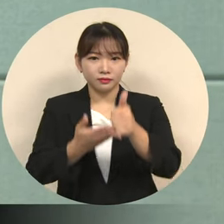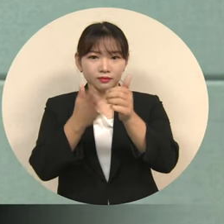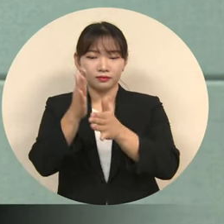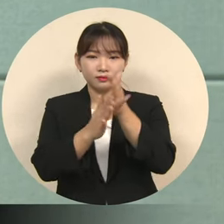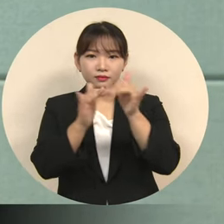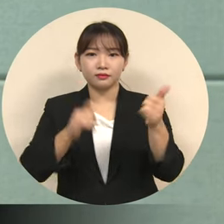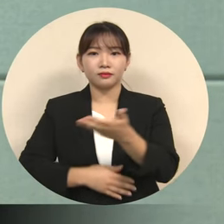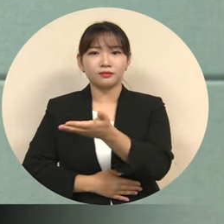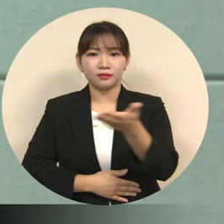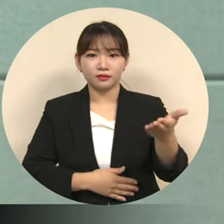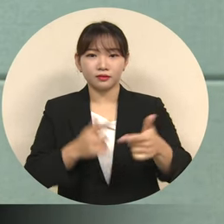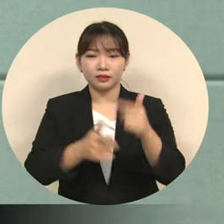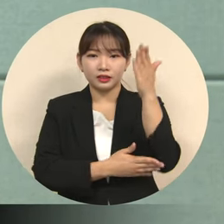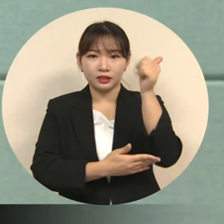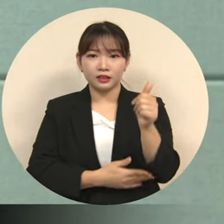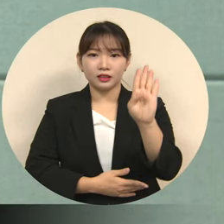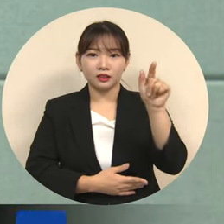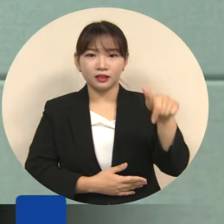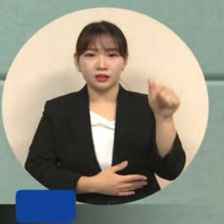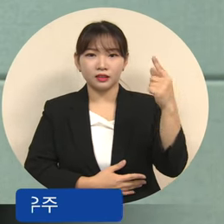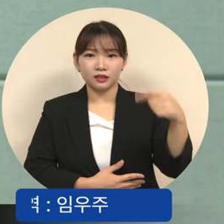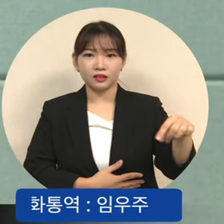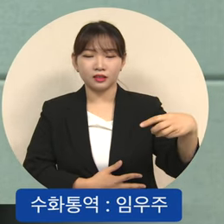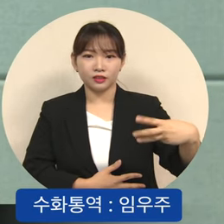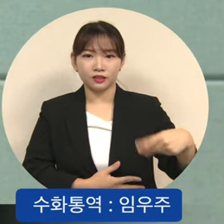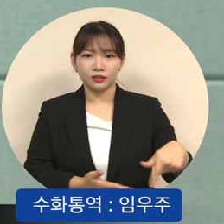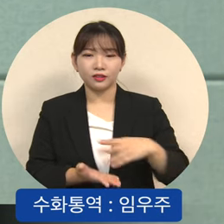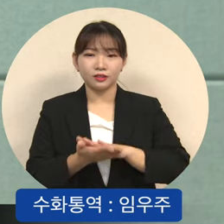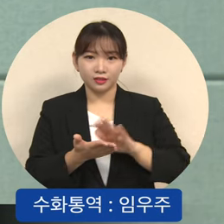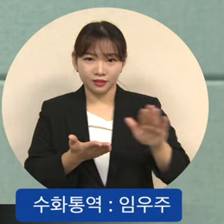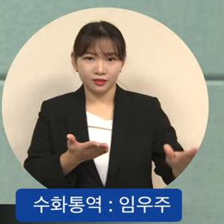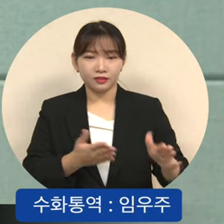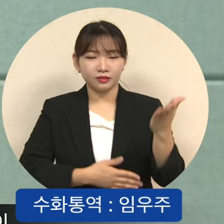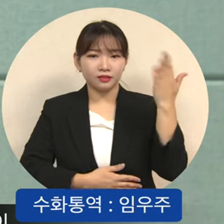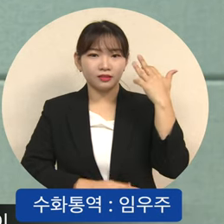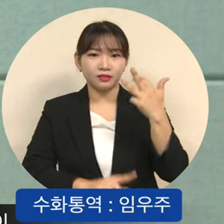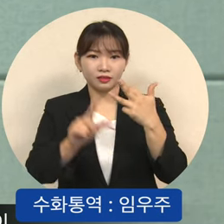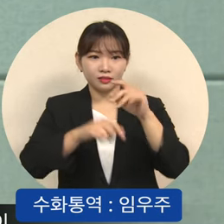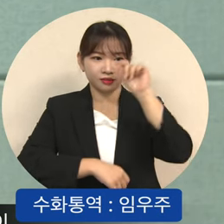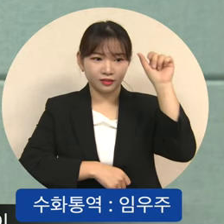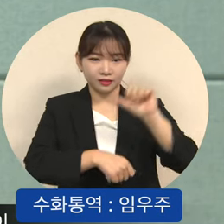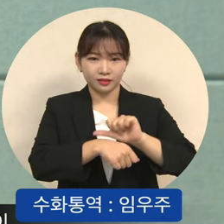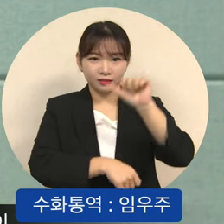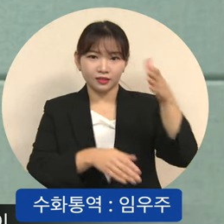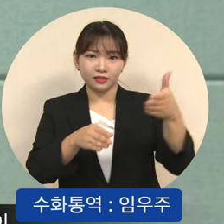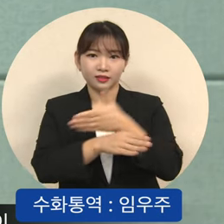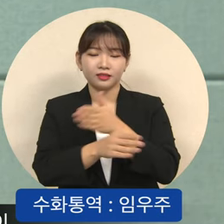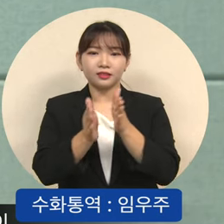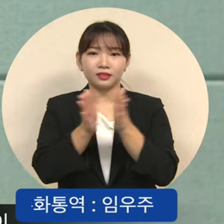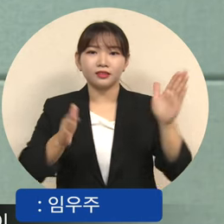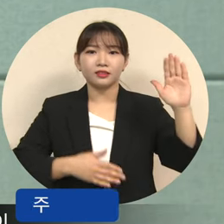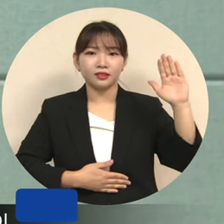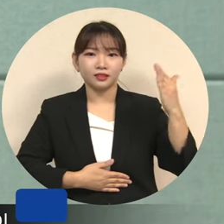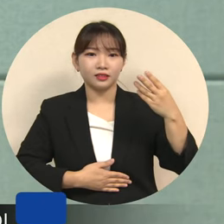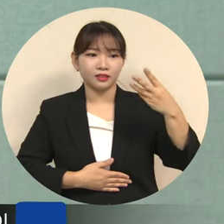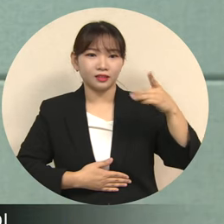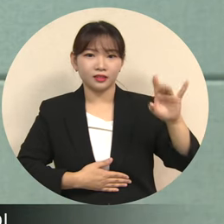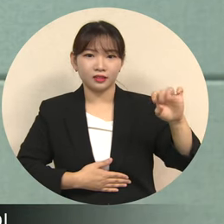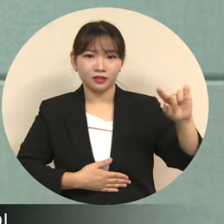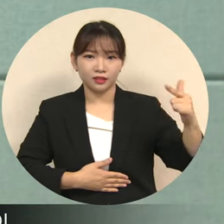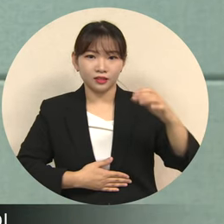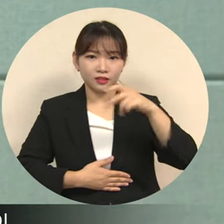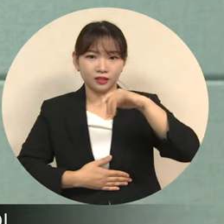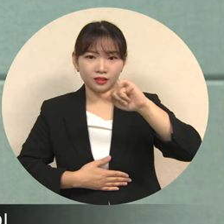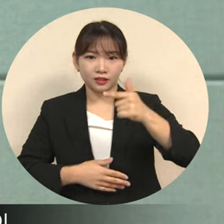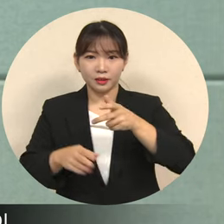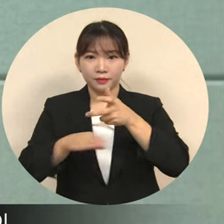존경하는 시민 여러분, 목포시장 박홍률입니다. 지난 18일 새벽 5시부터 시작된 태원 여객